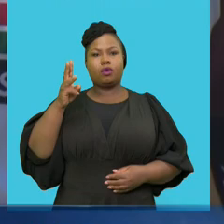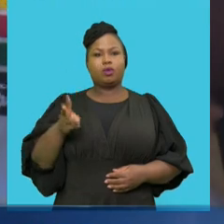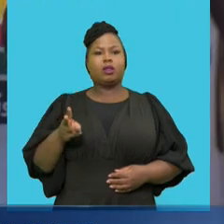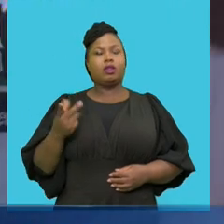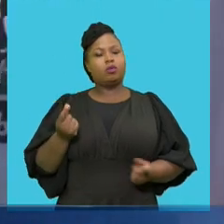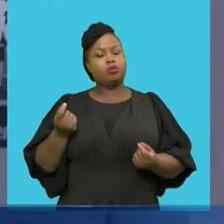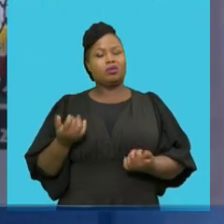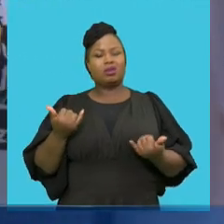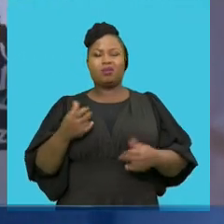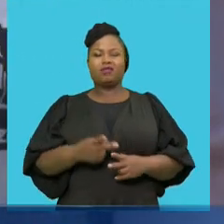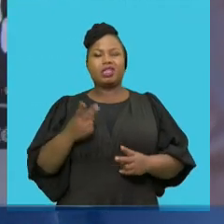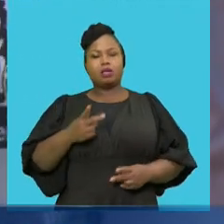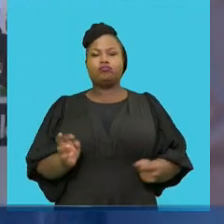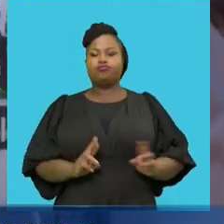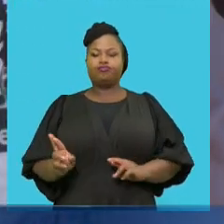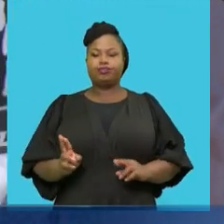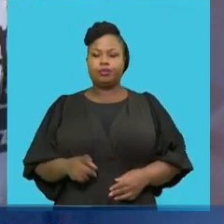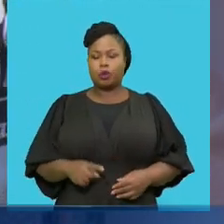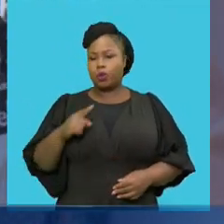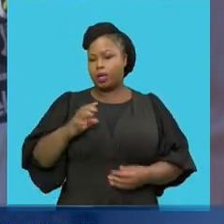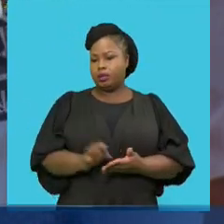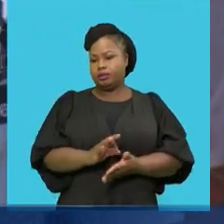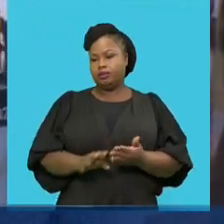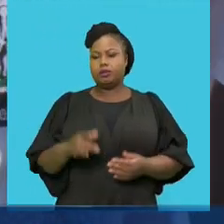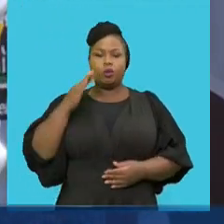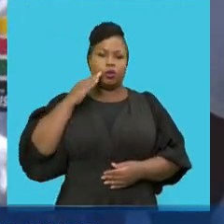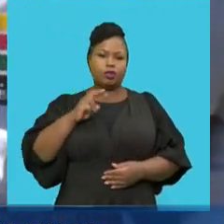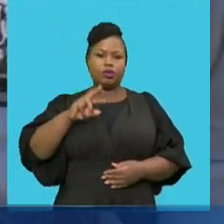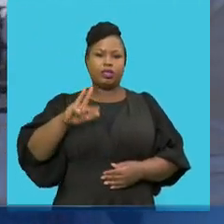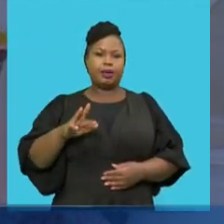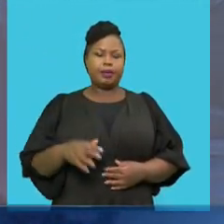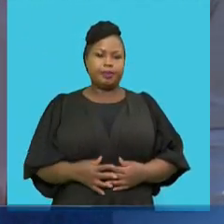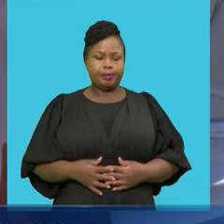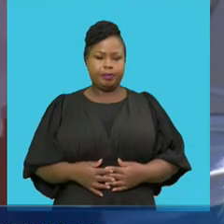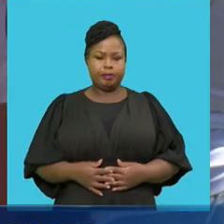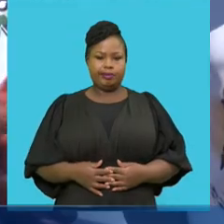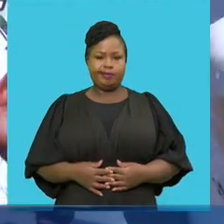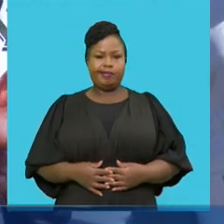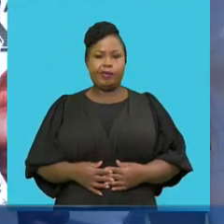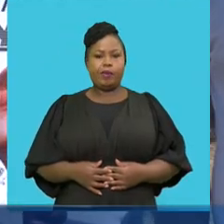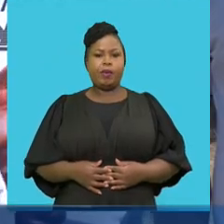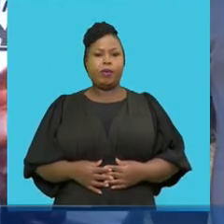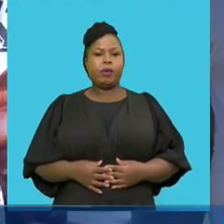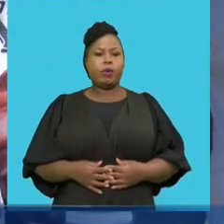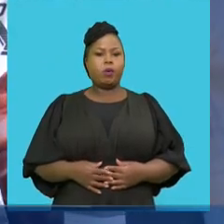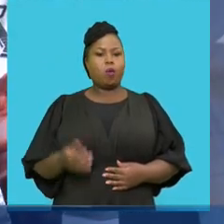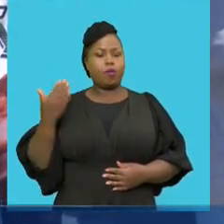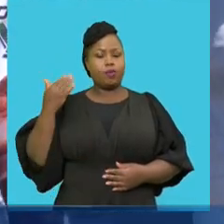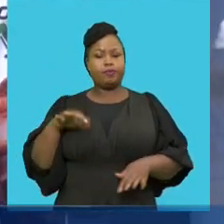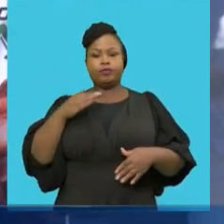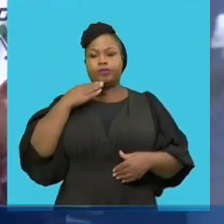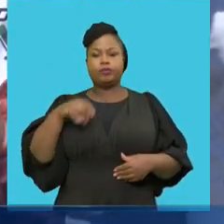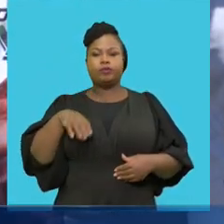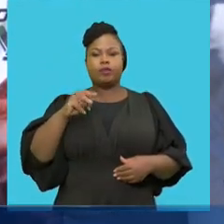zabekwa njengoba kubhekwa okhethweni mhla zingama-29 kwephezulu. Iphini likamengameli waleli qembu